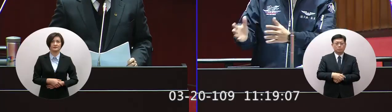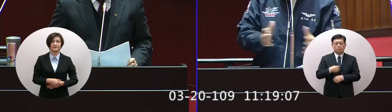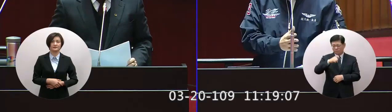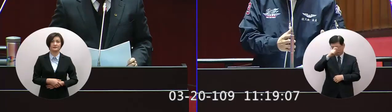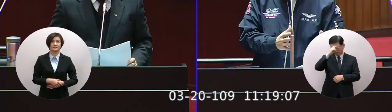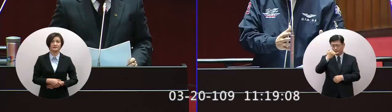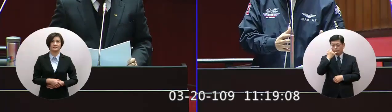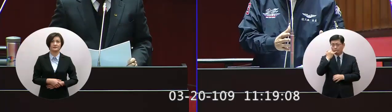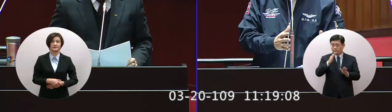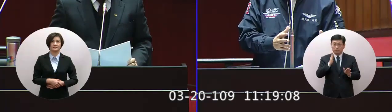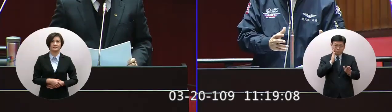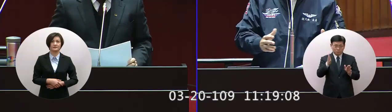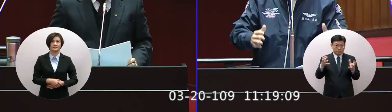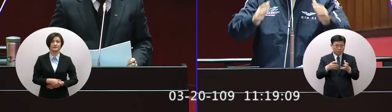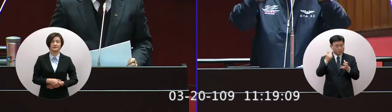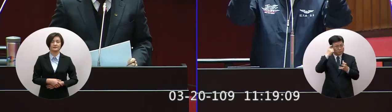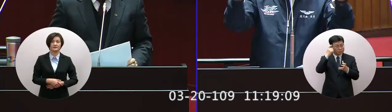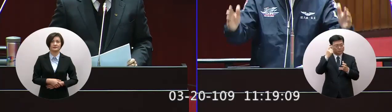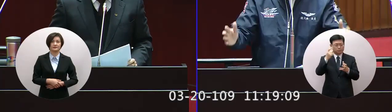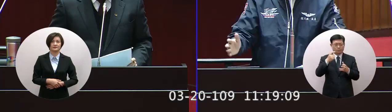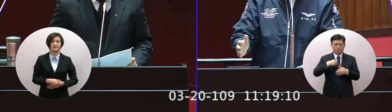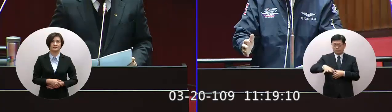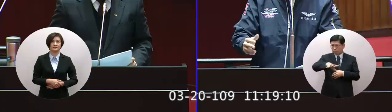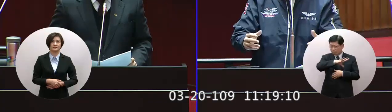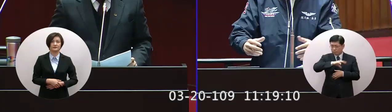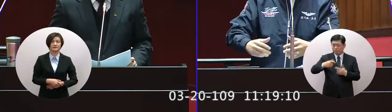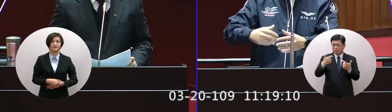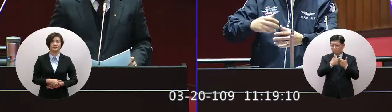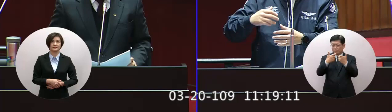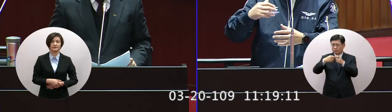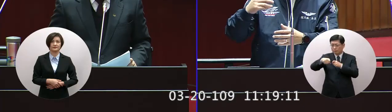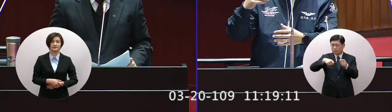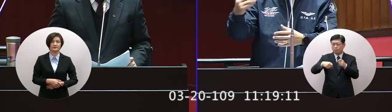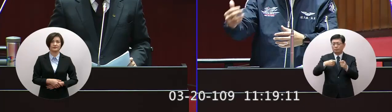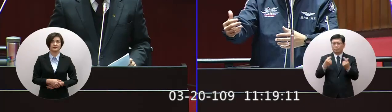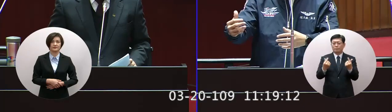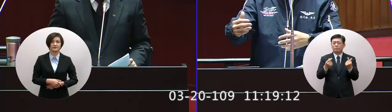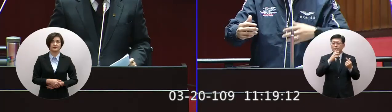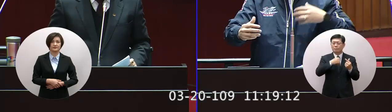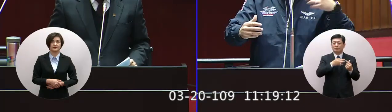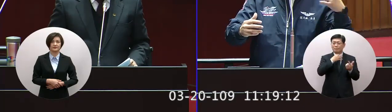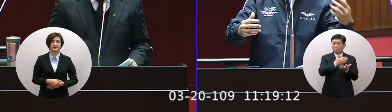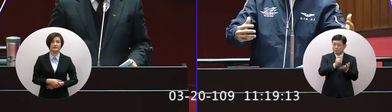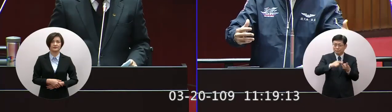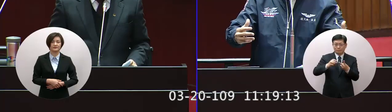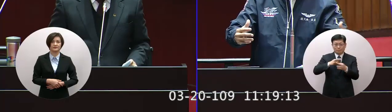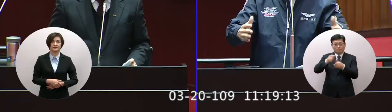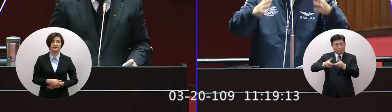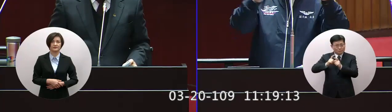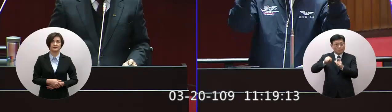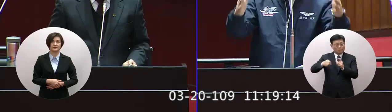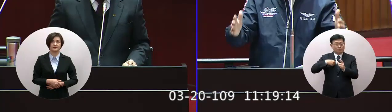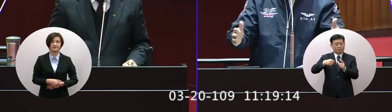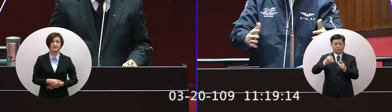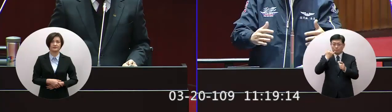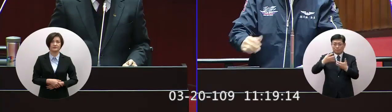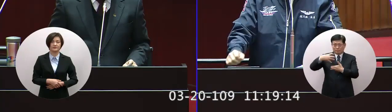以希望能够一并思考。好，就是说整体的配套里面可以把它列入到不管是纾困还是经济振兴方案